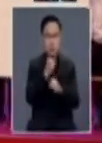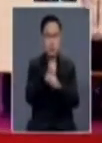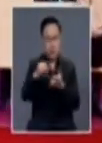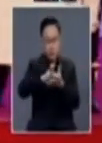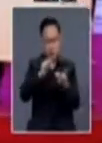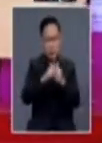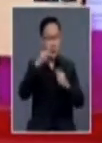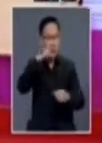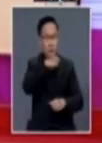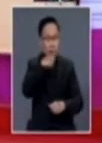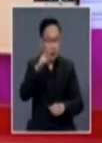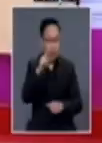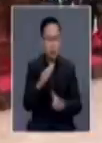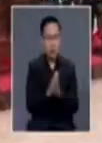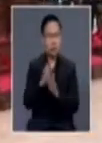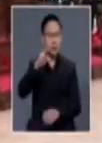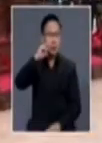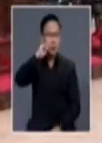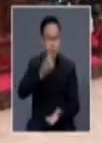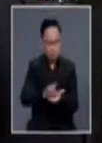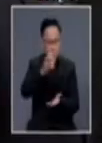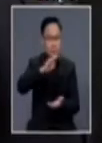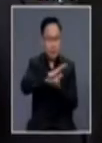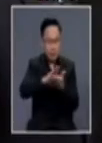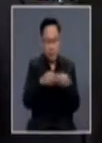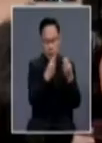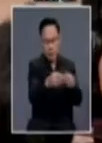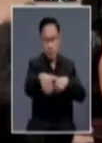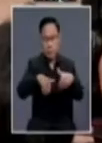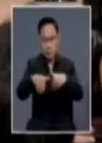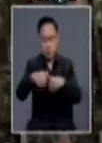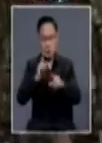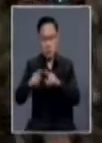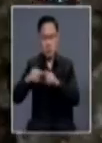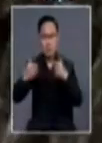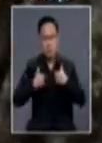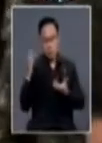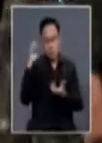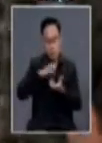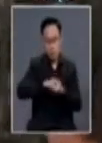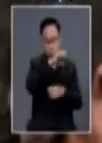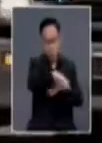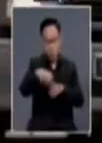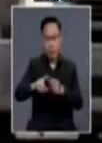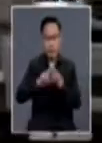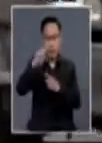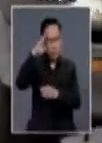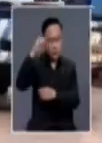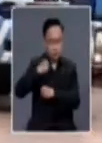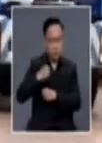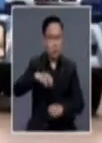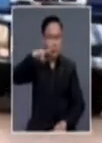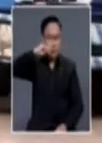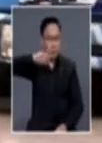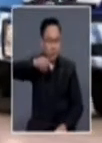ยแล้งด้วยการนำน้ำอุปโภคบริโภคไปแจกจ่ายให้กับประชาชนโดยความร่วมมือให้หน่วยงานได้แก่กองทัพบกการประปาส่ว